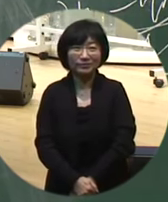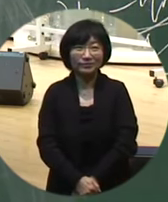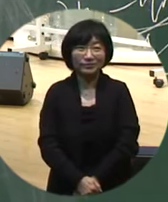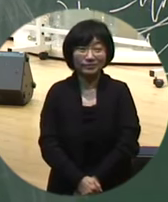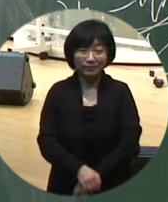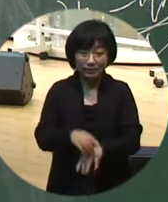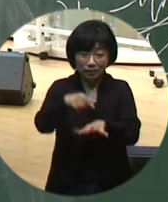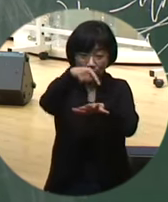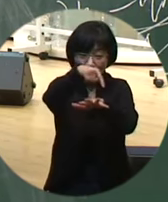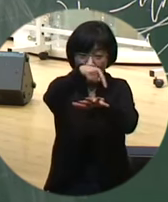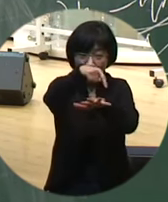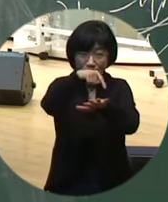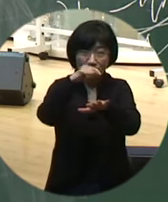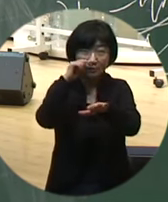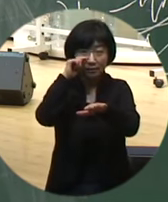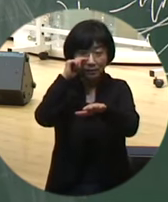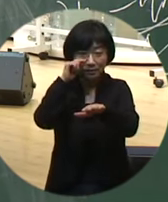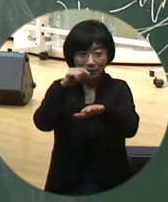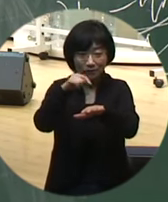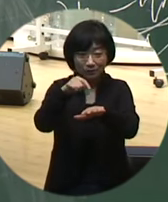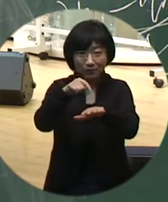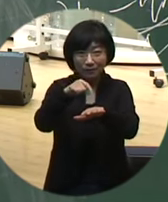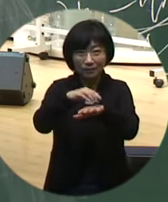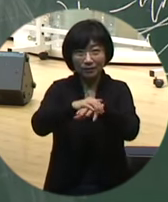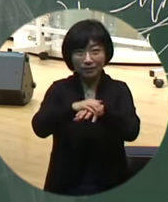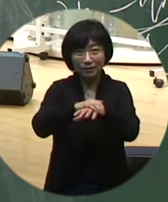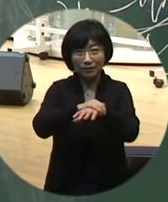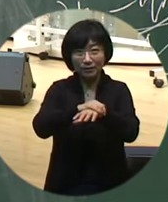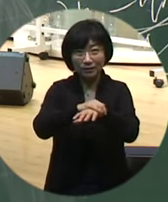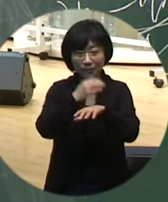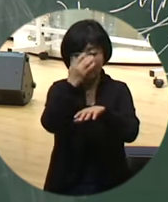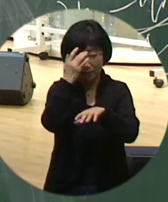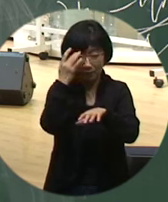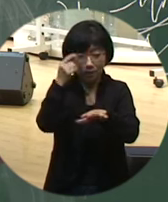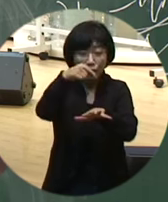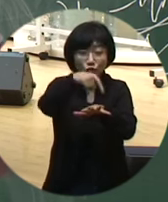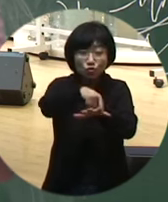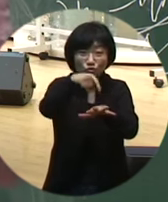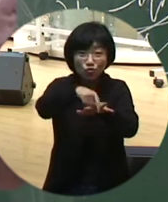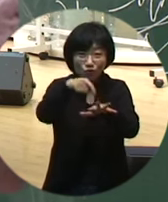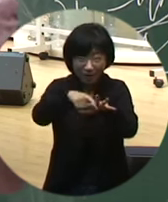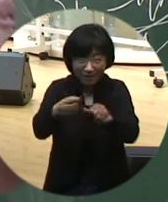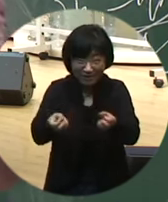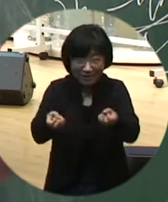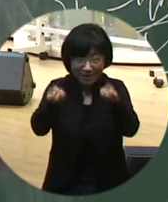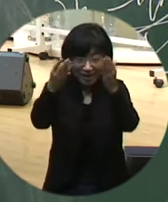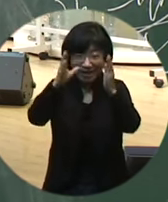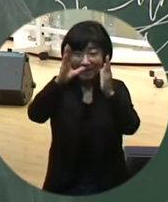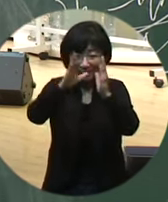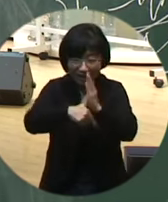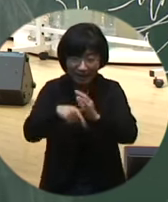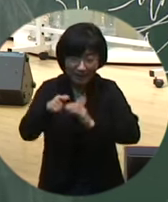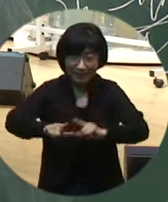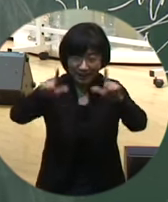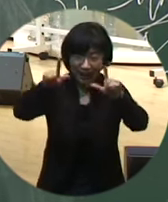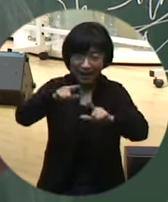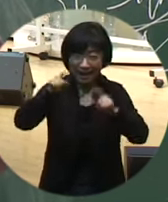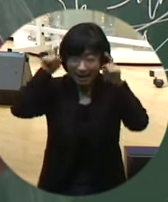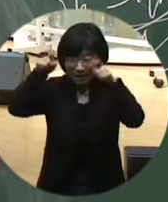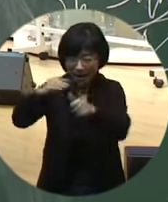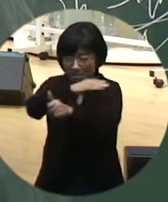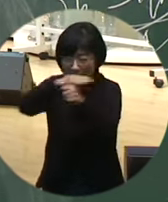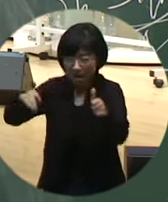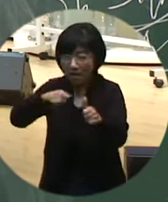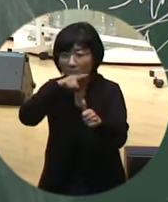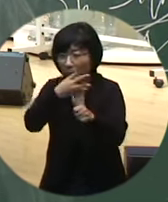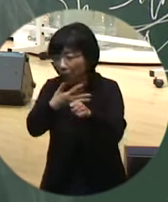유월절 당일날 양 잡아서 피 발라야지 그 전날 바르면 그 미친 놈이요. And so now you need to take that Passover lamb and apply the blood on the day of the Passover. If you